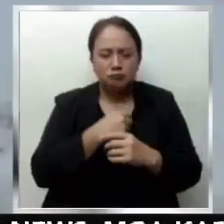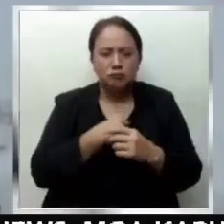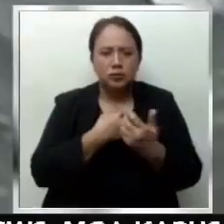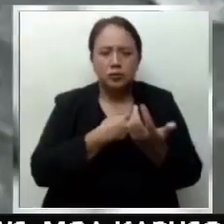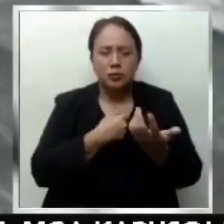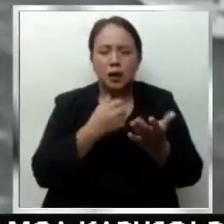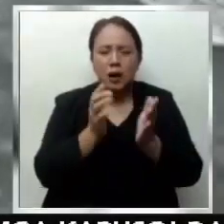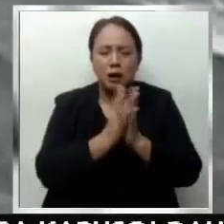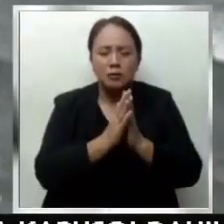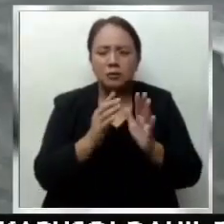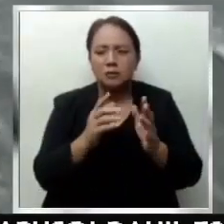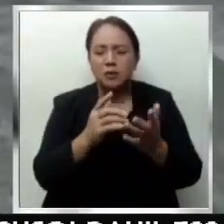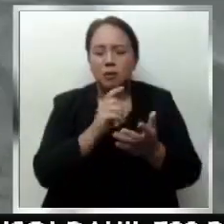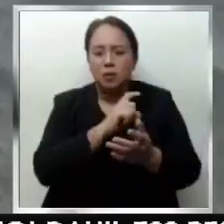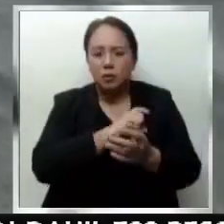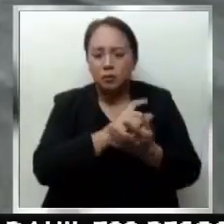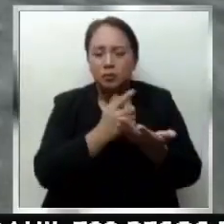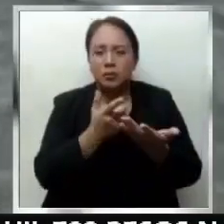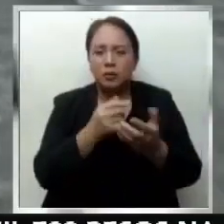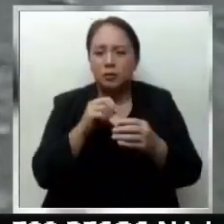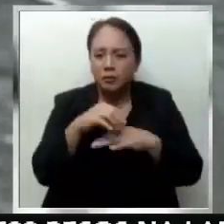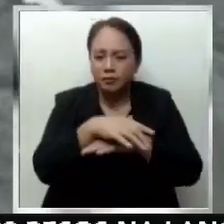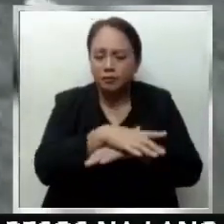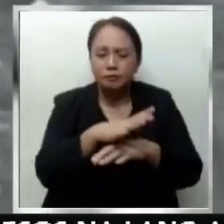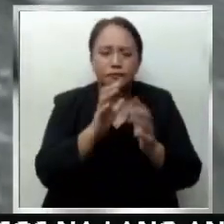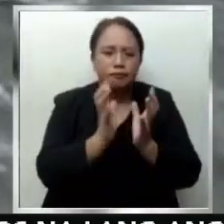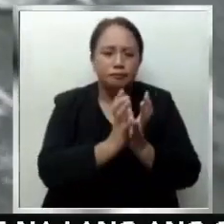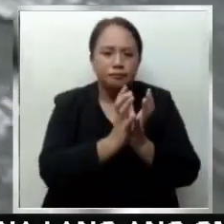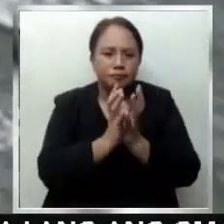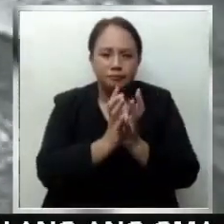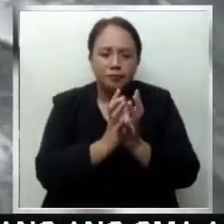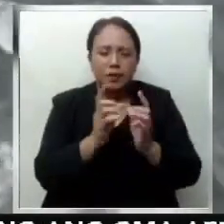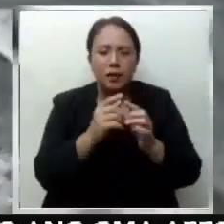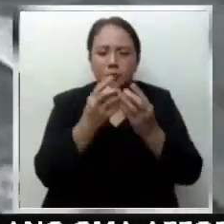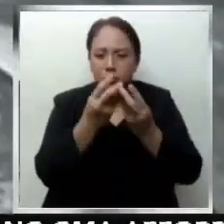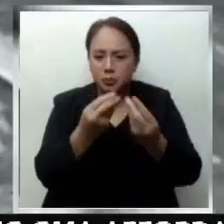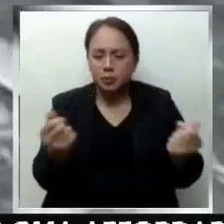otoridad at mga apektadong komunidad hanggang maresolba ang insidente.